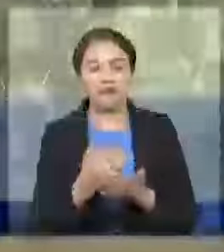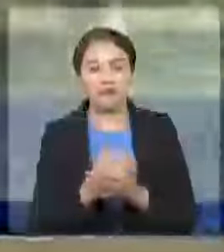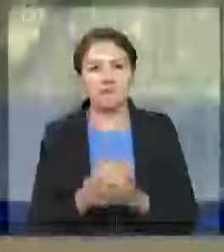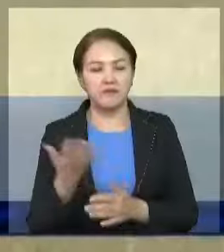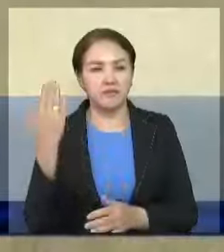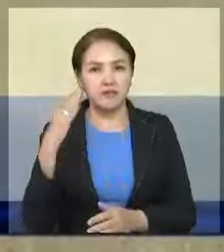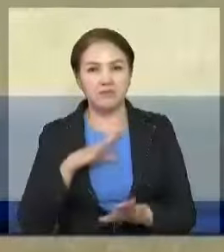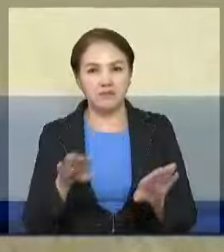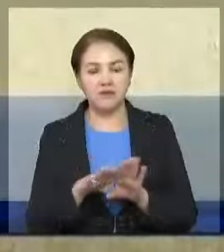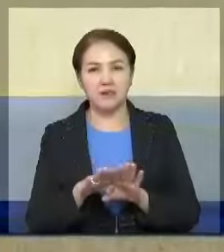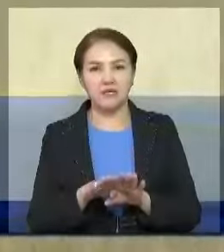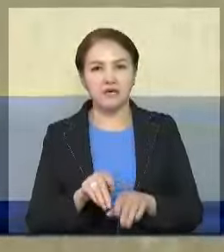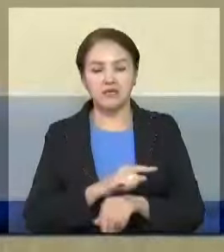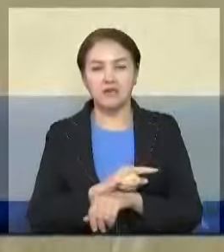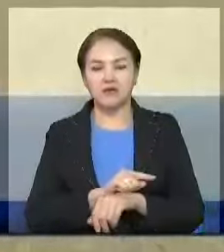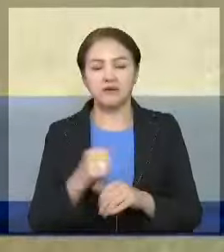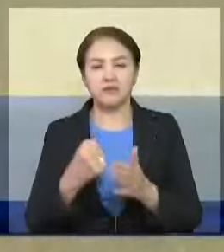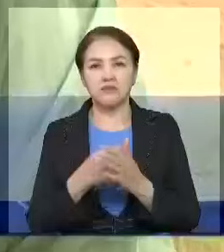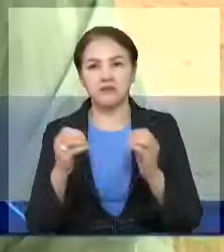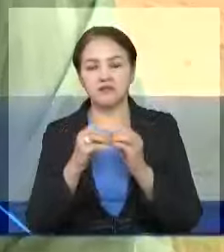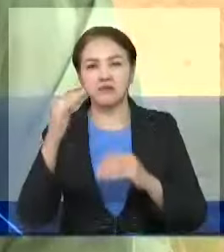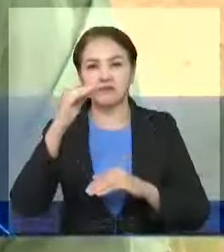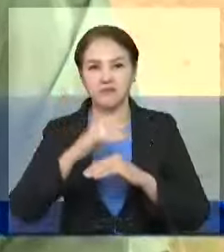было, как и сейчас. Часов до 10 вечера, да.